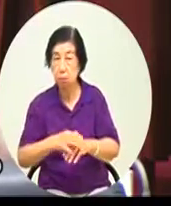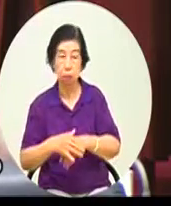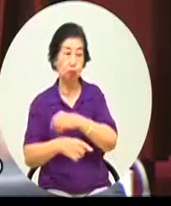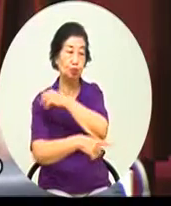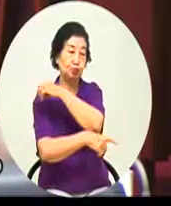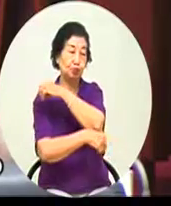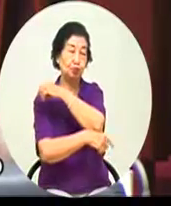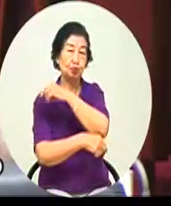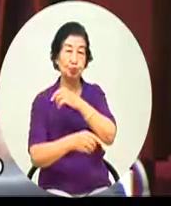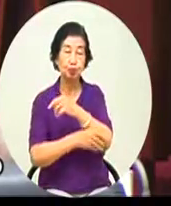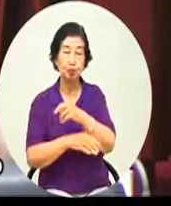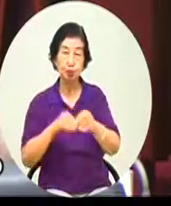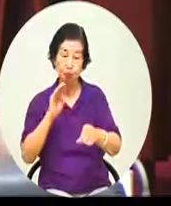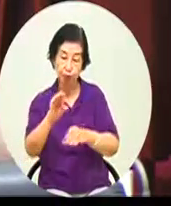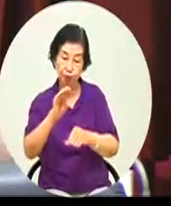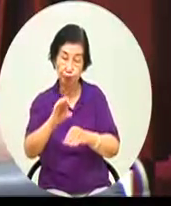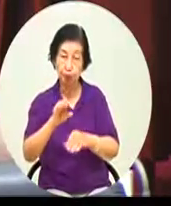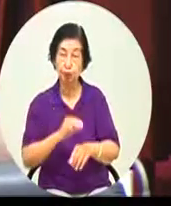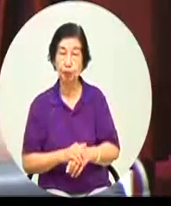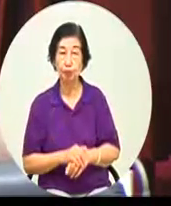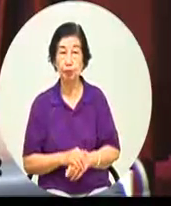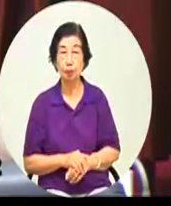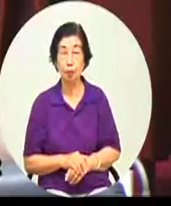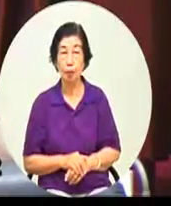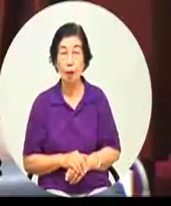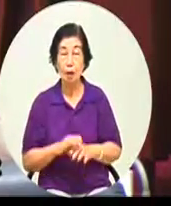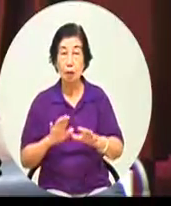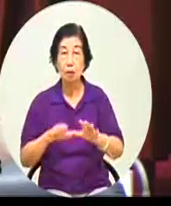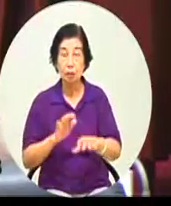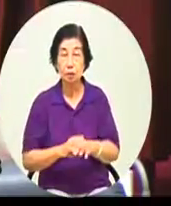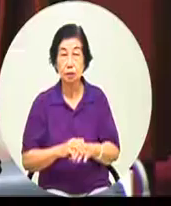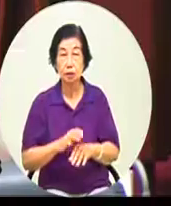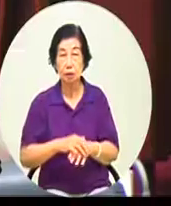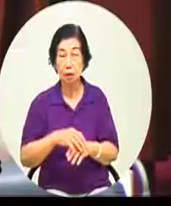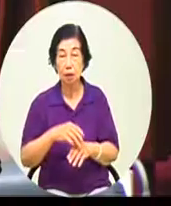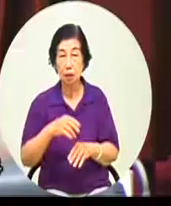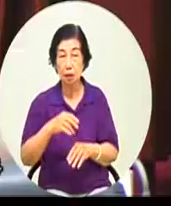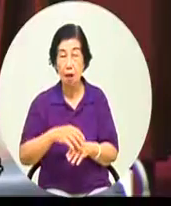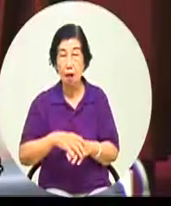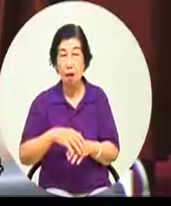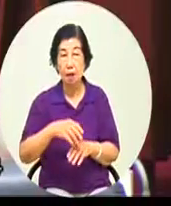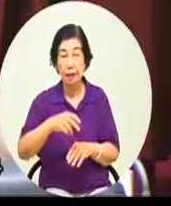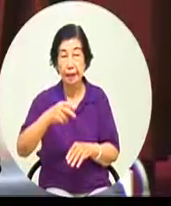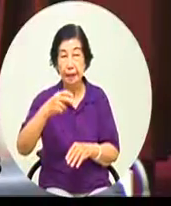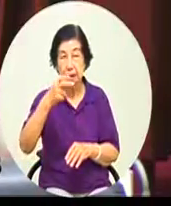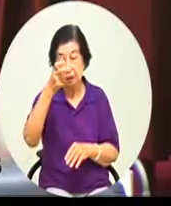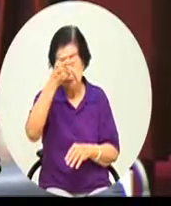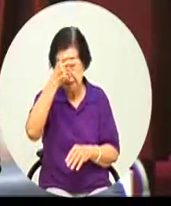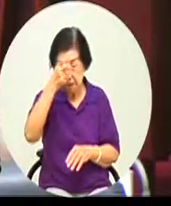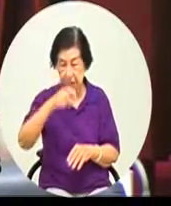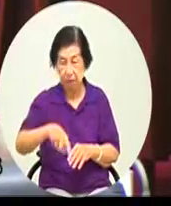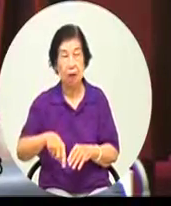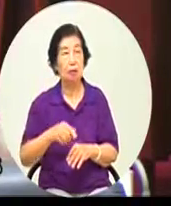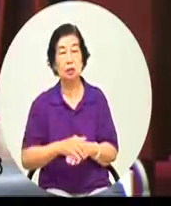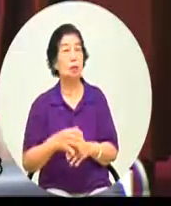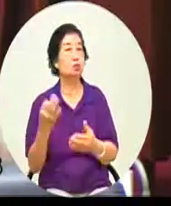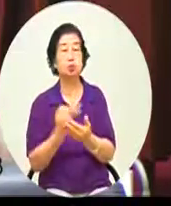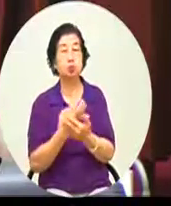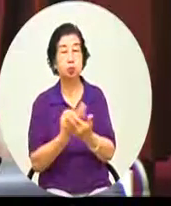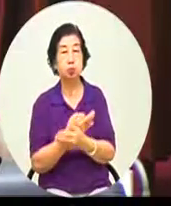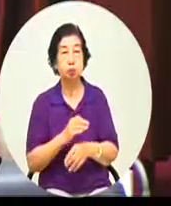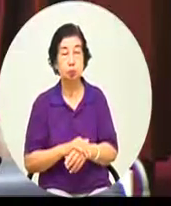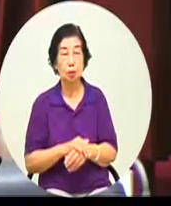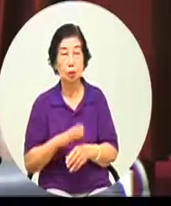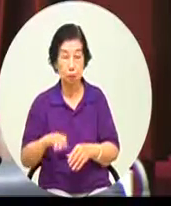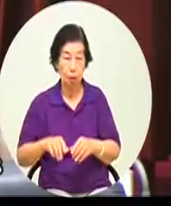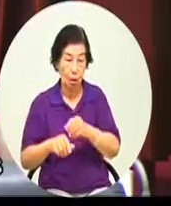所以其实今天只是提高我们的见警率是不够的，我们要知道犯罪的温床在哪里，要针对这个问题去